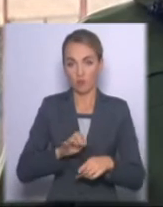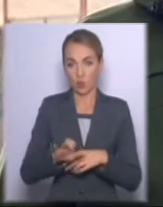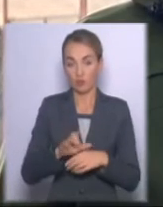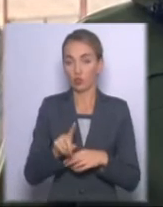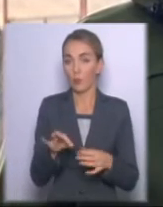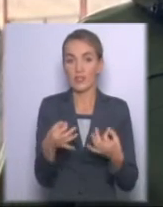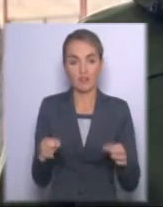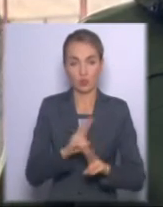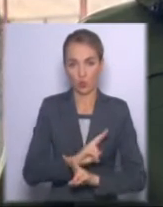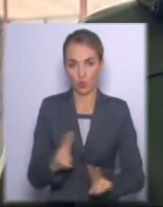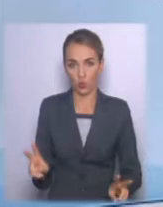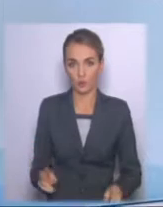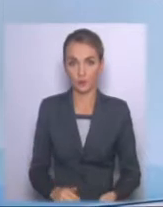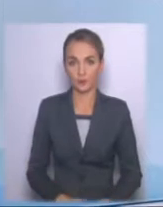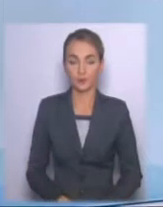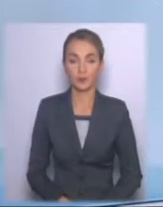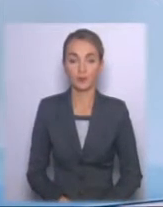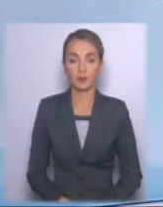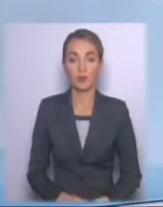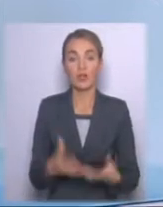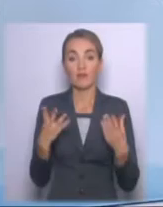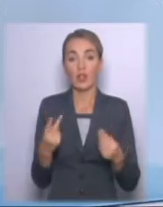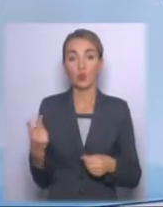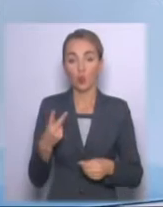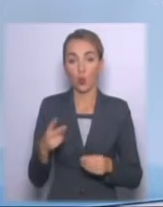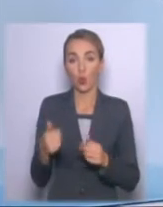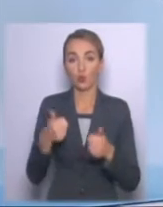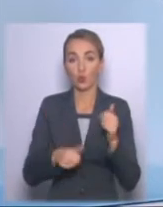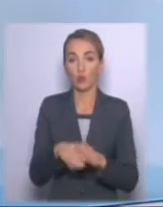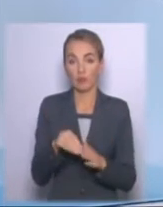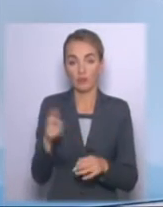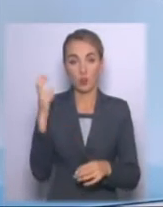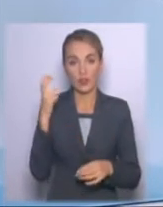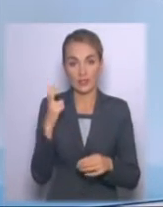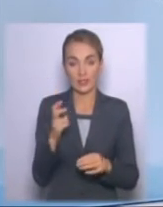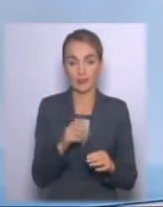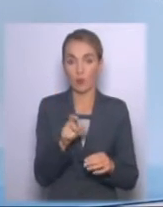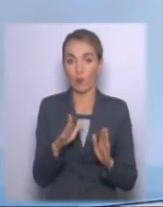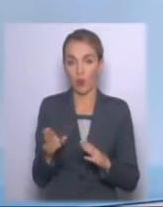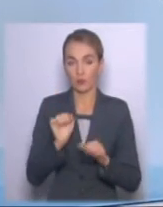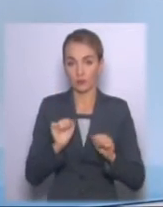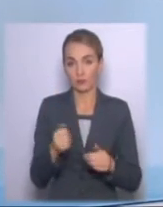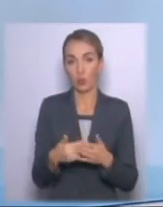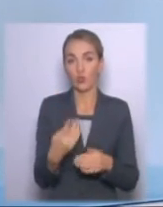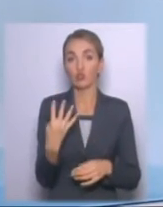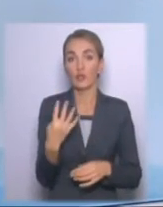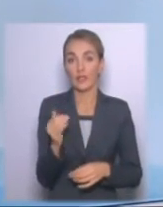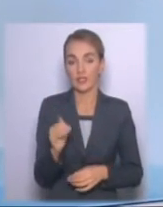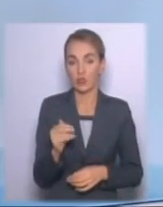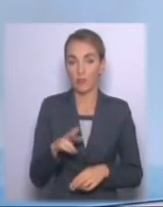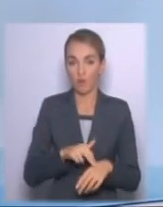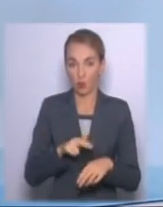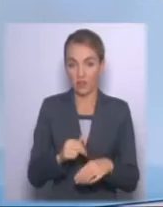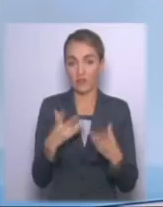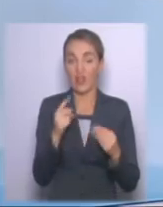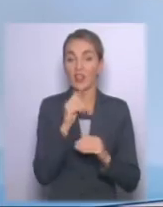залежати ні від кого. У день другого туру виборів у столиці громадський порядок охоронятиме понад 4 тисячі правоохоронців, а в